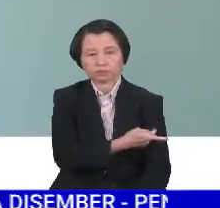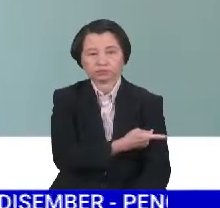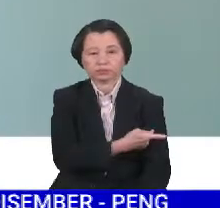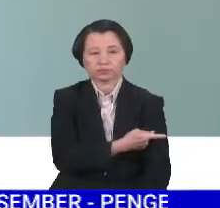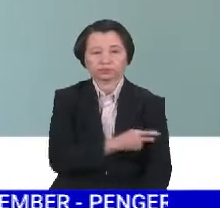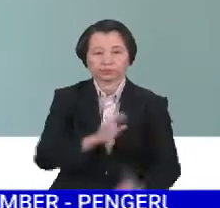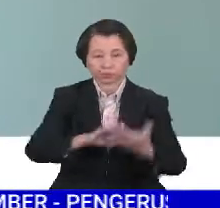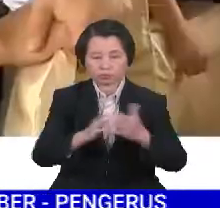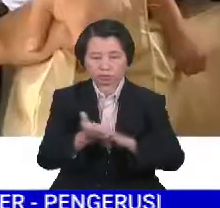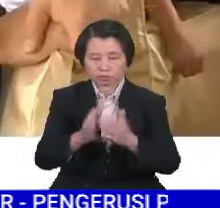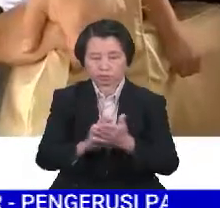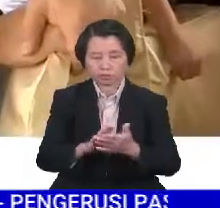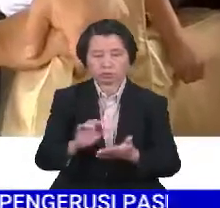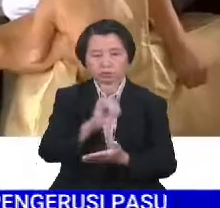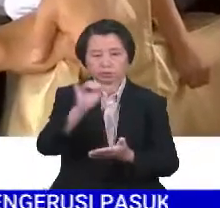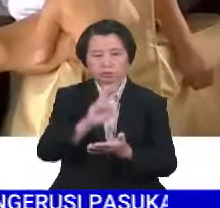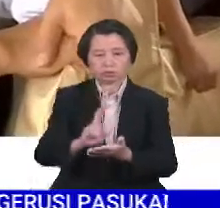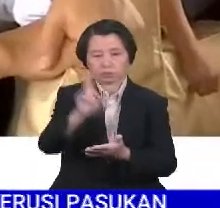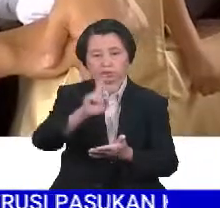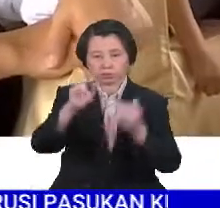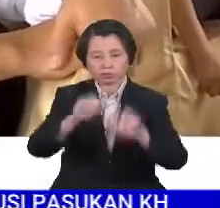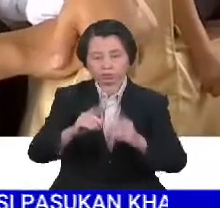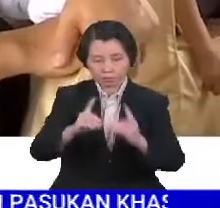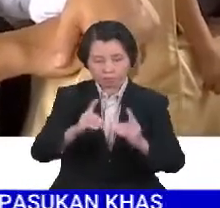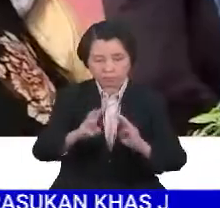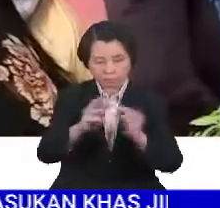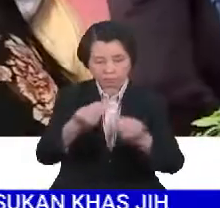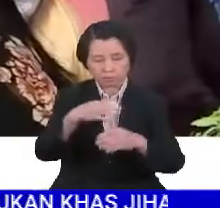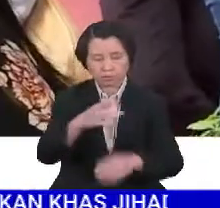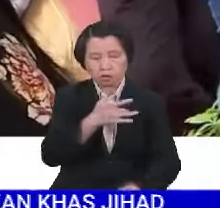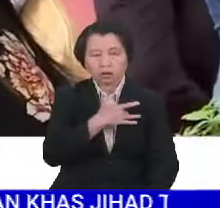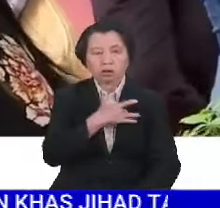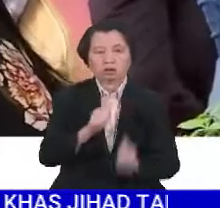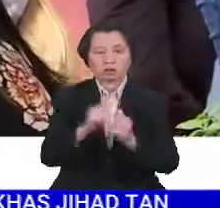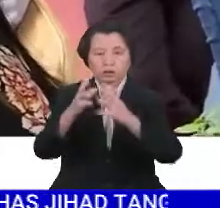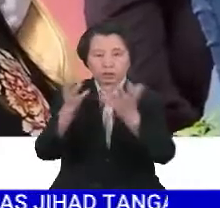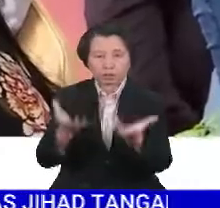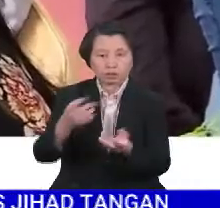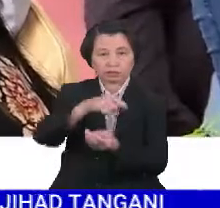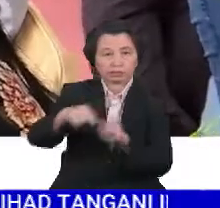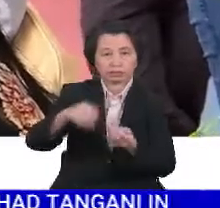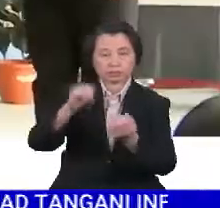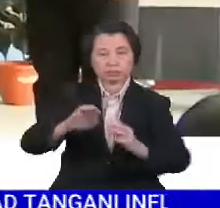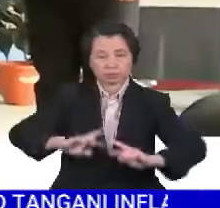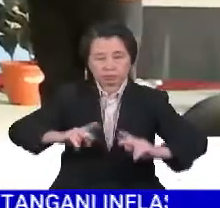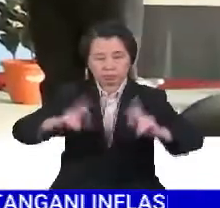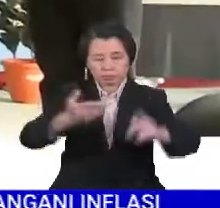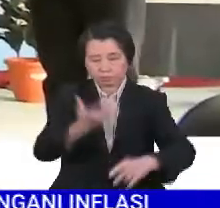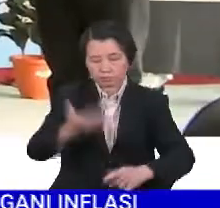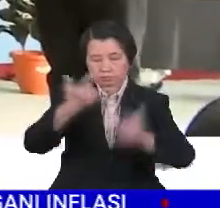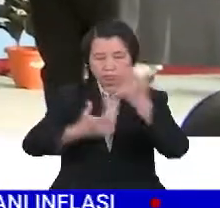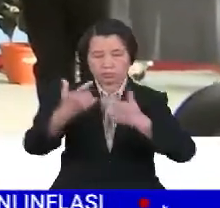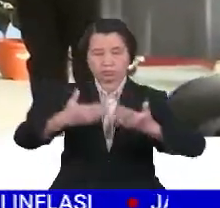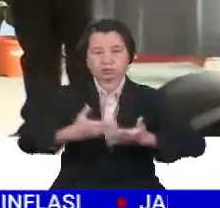community selain institusi pendidikan akan dapat mendidik masyarakat lebih peka dengan alam semulajadi sekaligus membangunkan produk